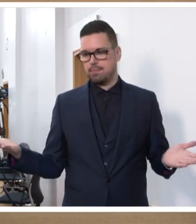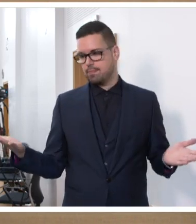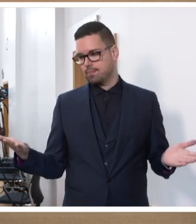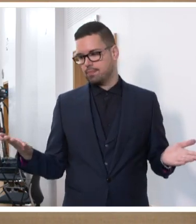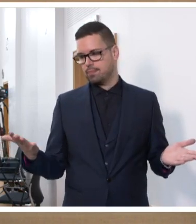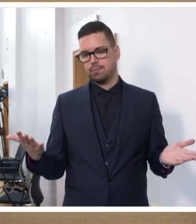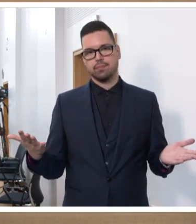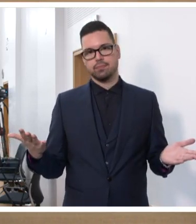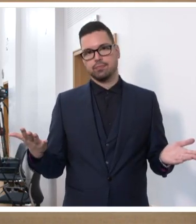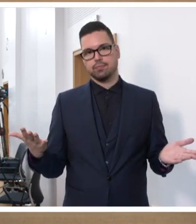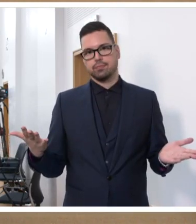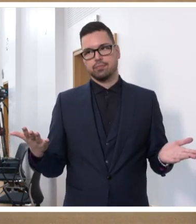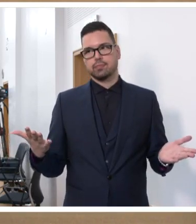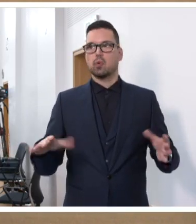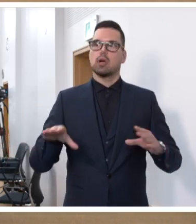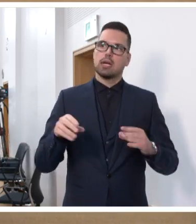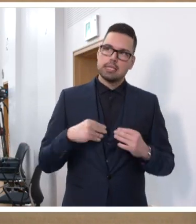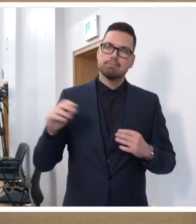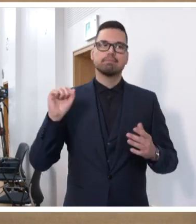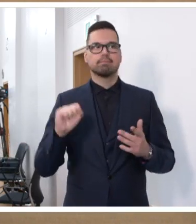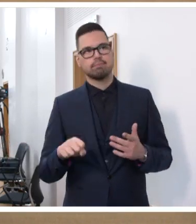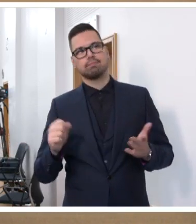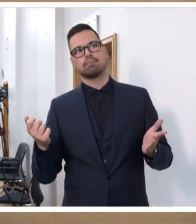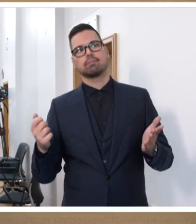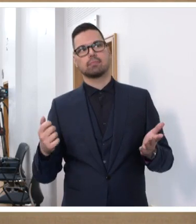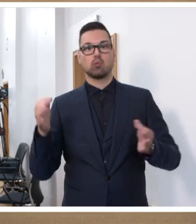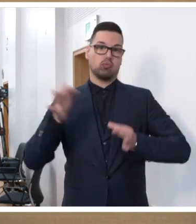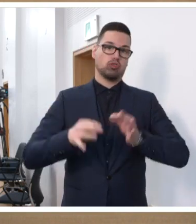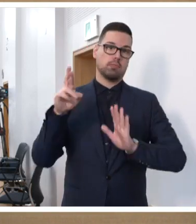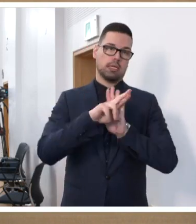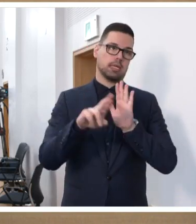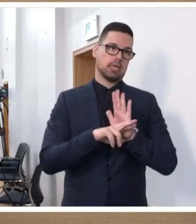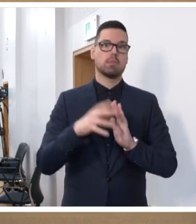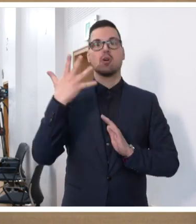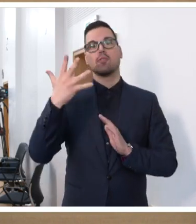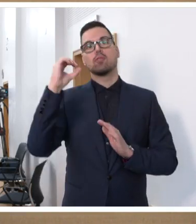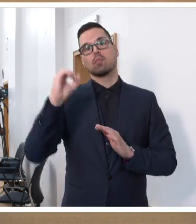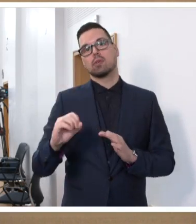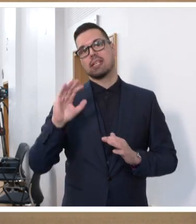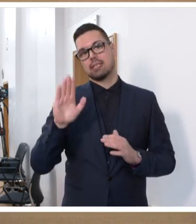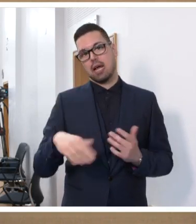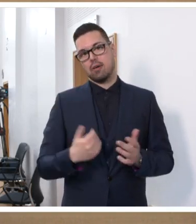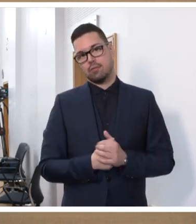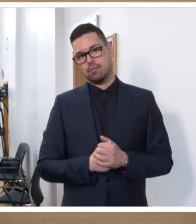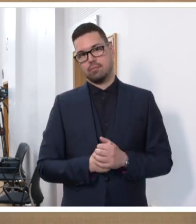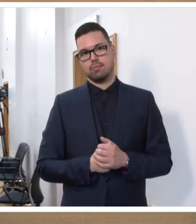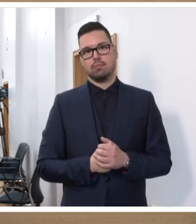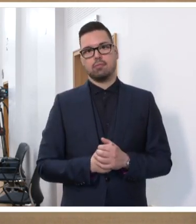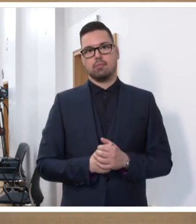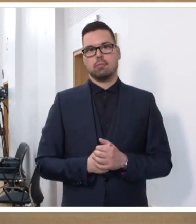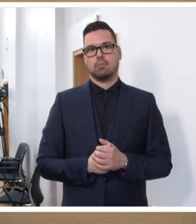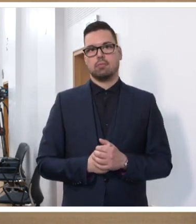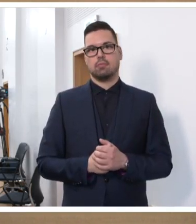sich betrachtet könnte man noch hinnehmen unter dem Motto, so sind halt die Spielregeln. Erst ab 5% darf man mit in den Sandkasten. Aber